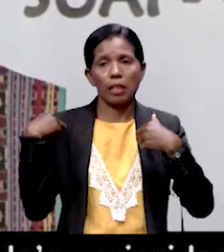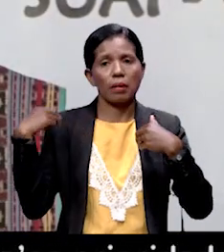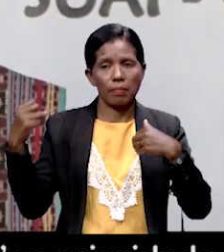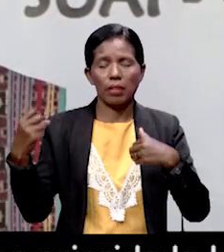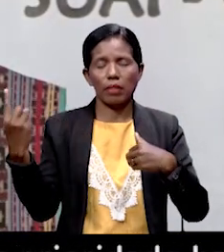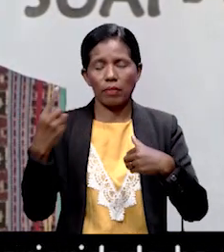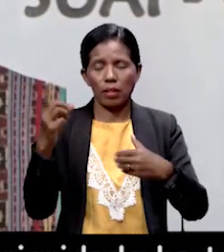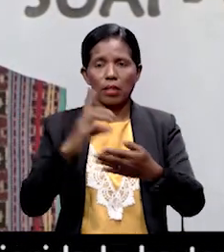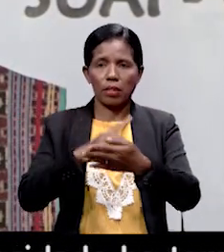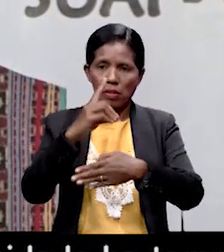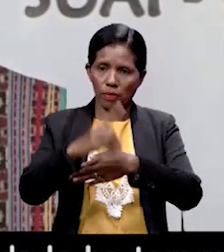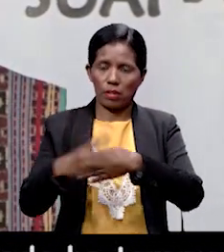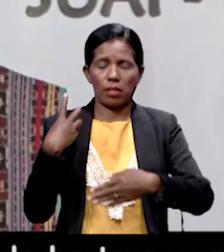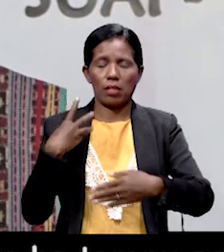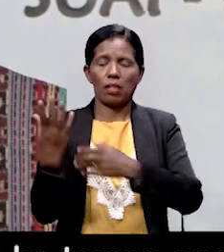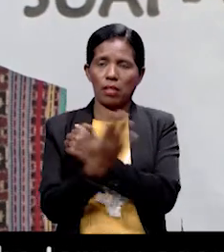nia nação.